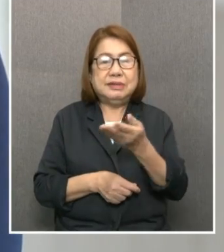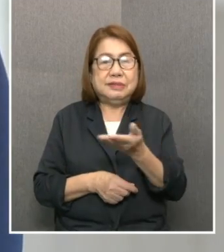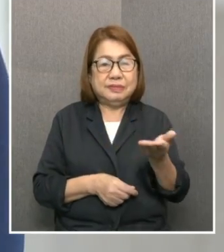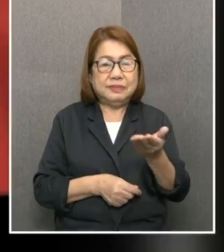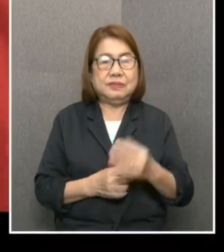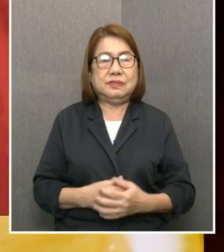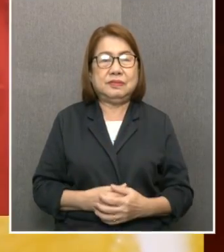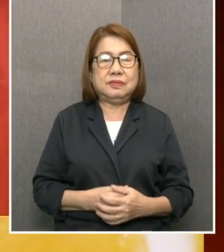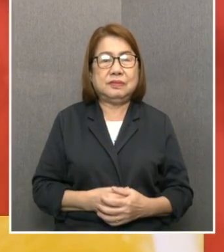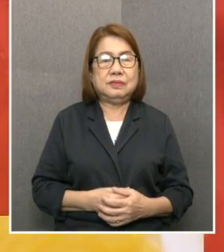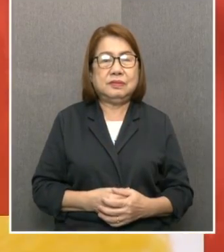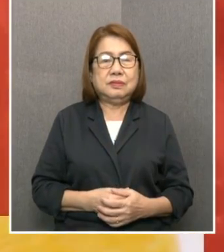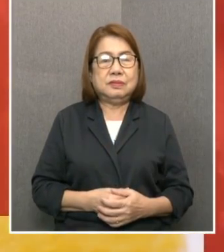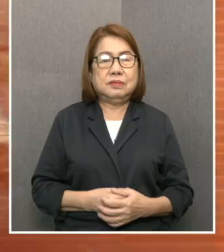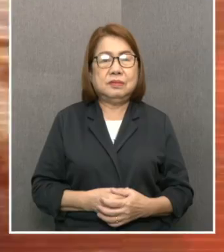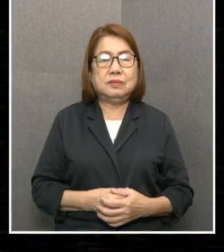docomo